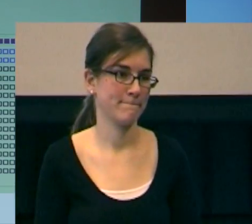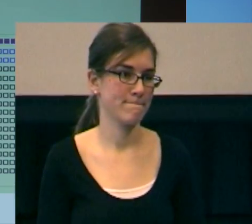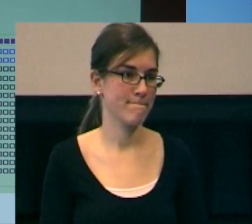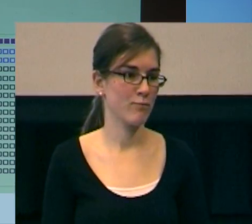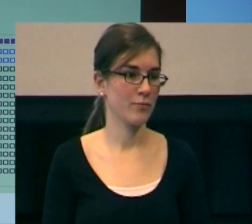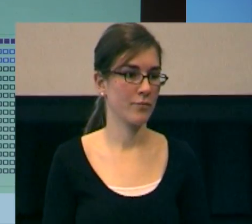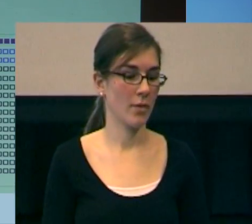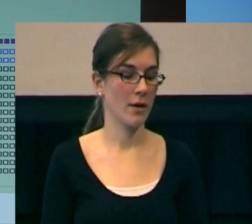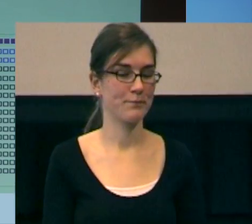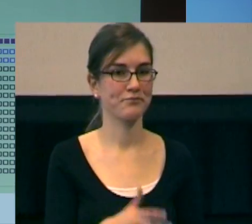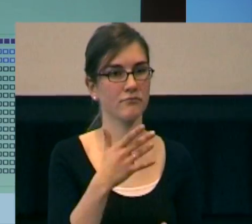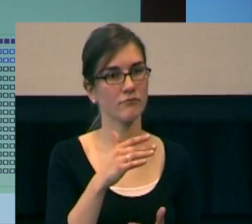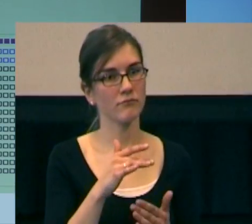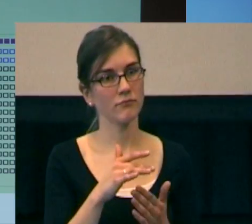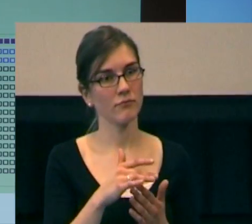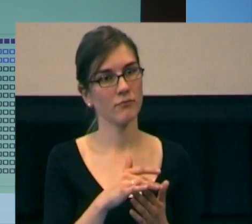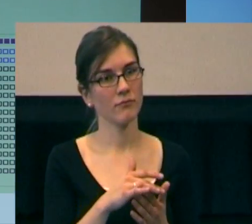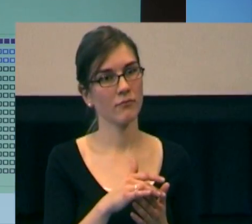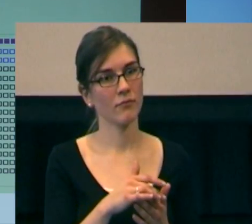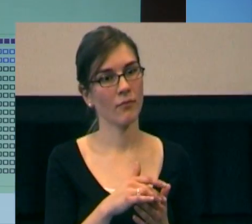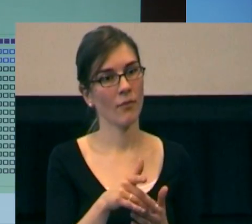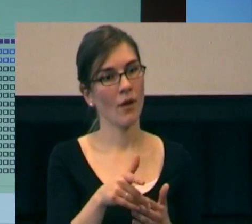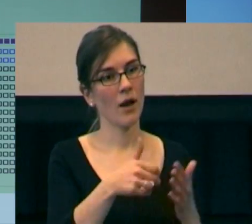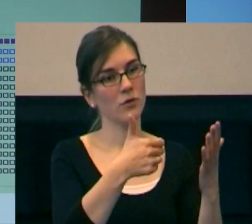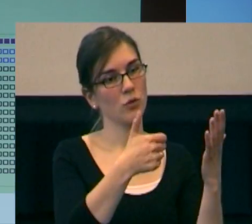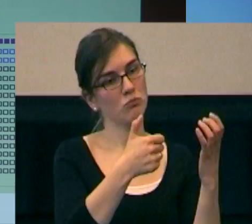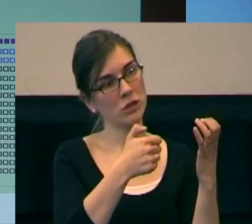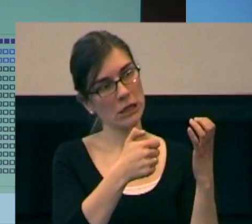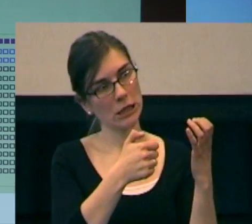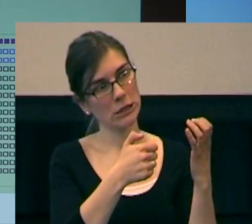Alle 95, also die 60 und